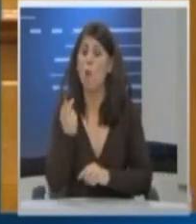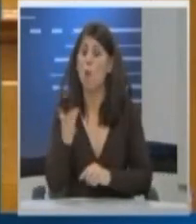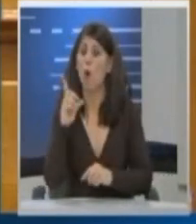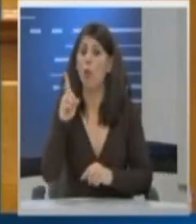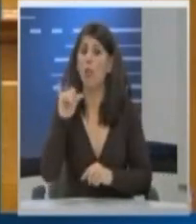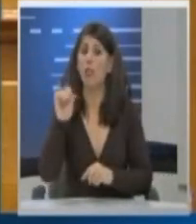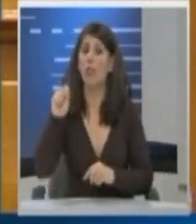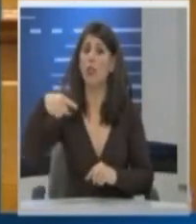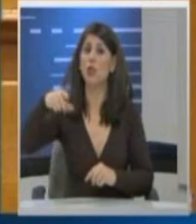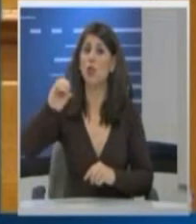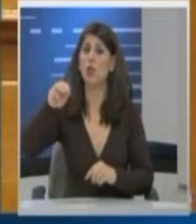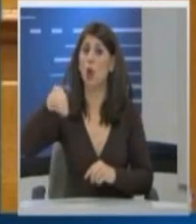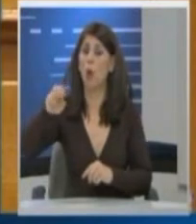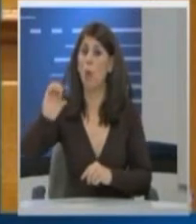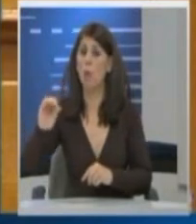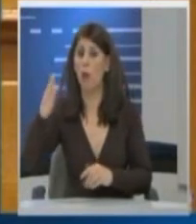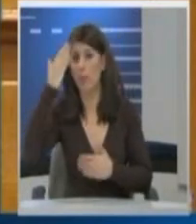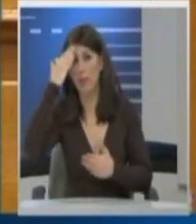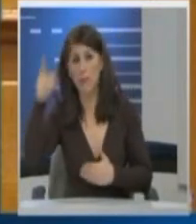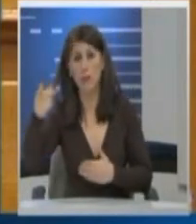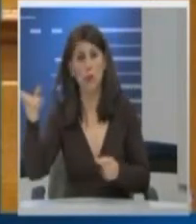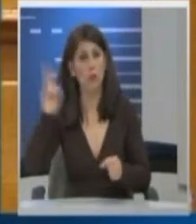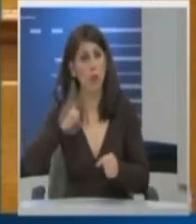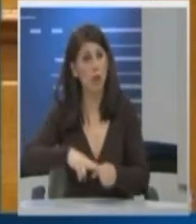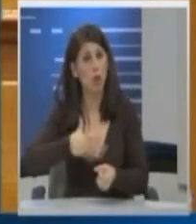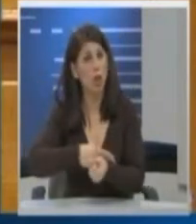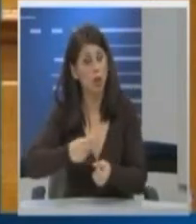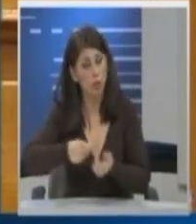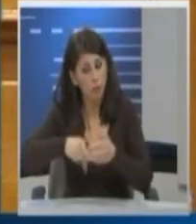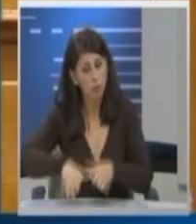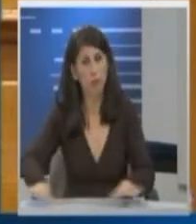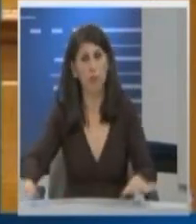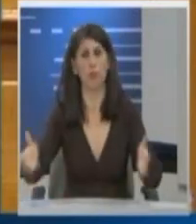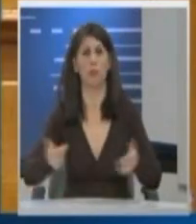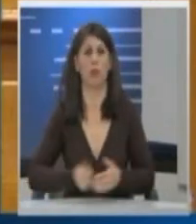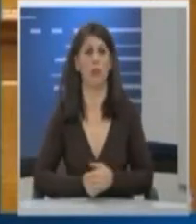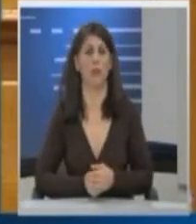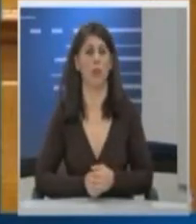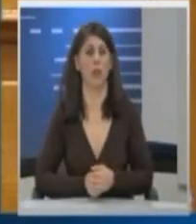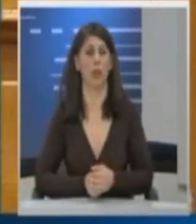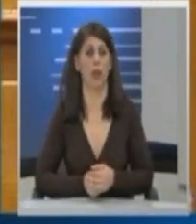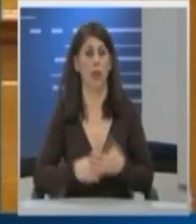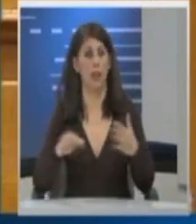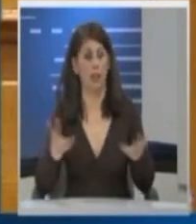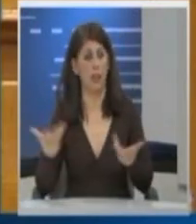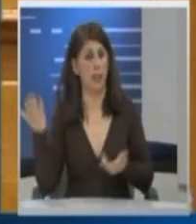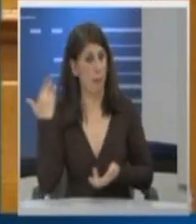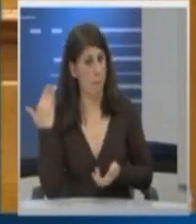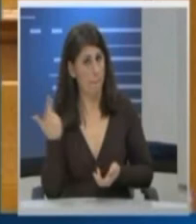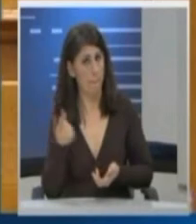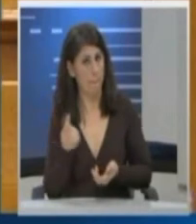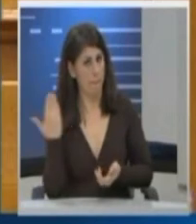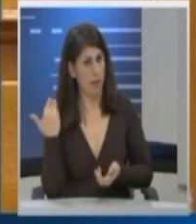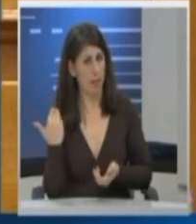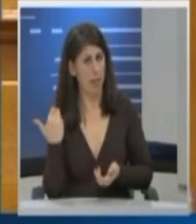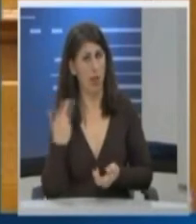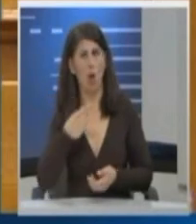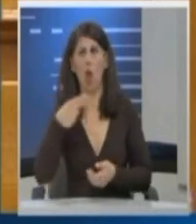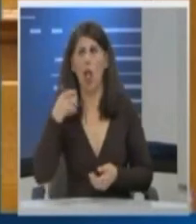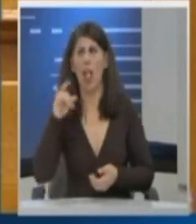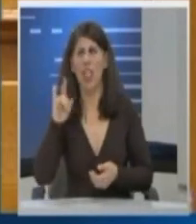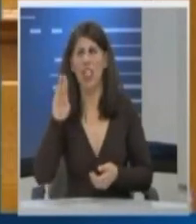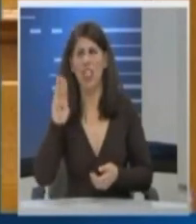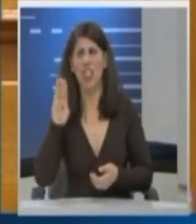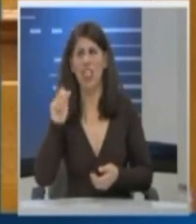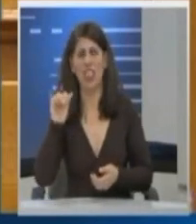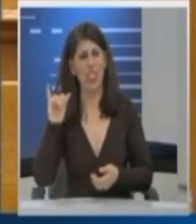διστομήτες που δεν τιμήσαμε τους νεκρούς και το αίμα που χύθηκε. Διότι ήταν πριν λίγο ο συνάδελφος ο κύριος Θηβαίος,